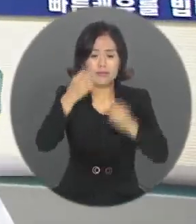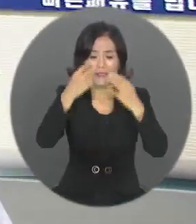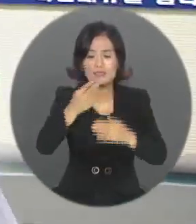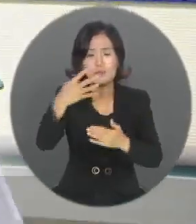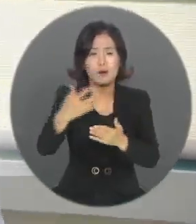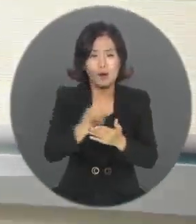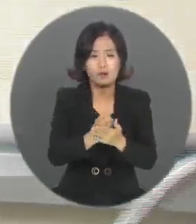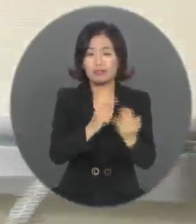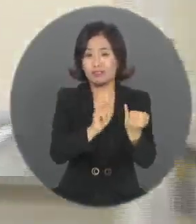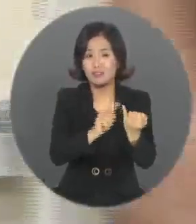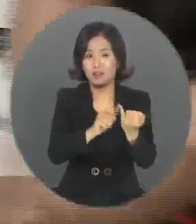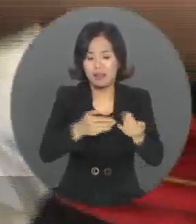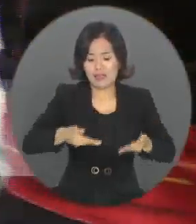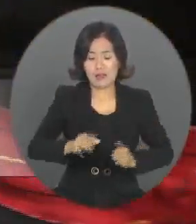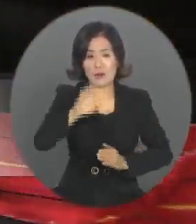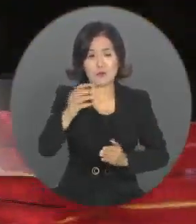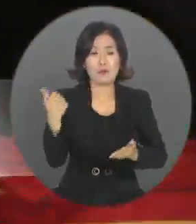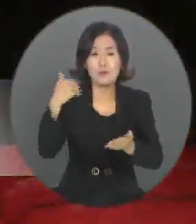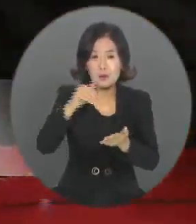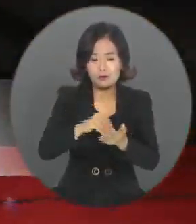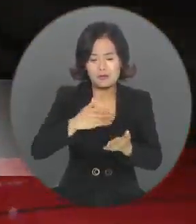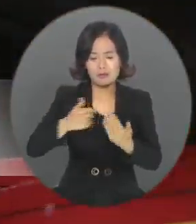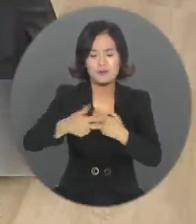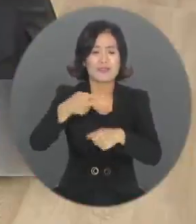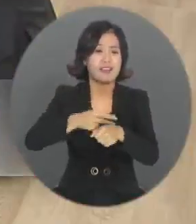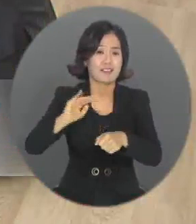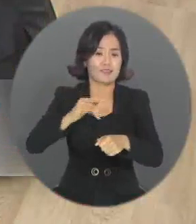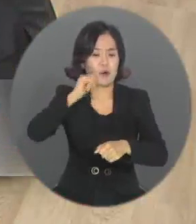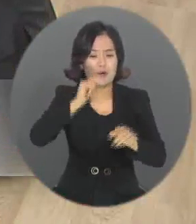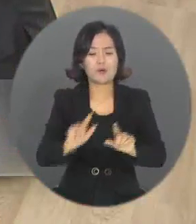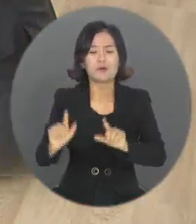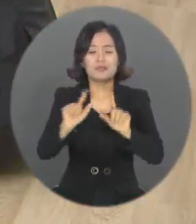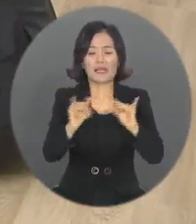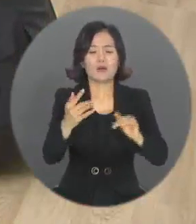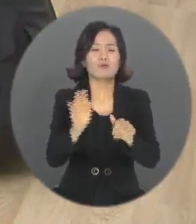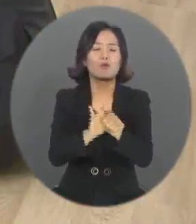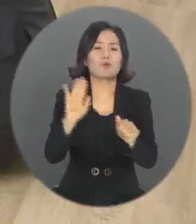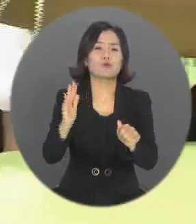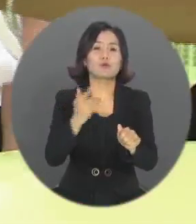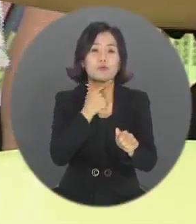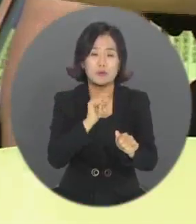얻은 둘세는 과테말라로 돌아가 자신도 의사가 돼 어려운 이웃을 돕겠노라고 다짐했습니다.